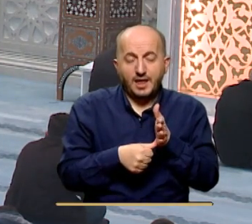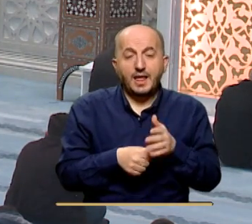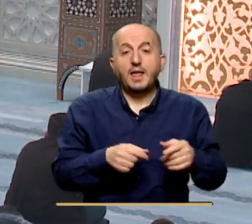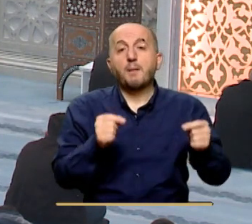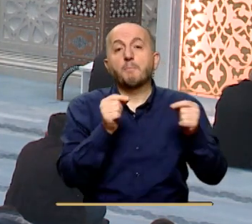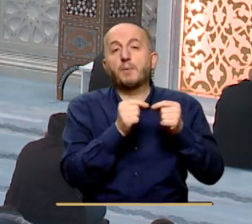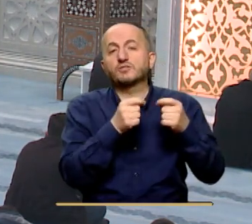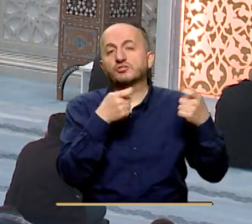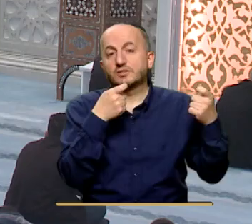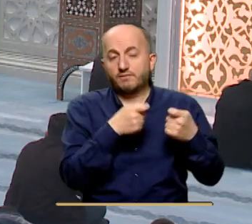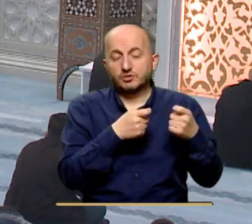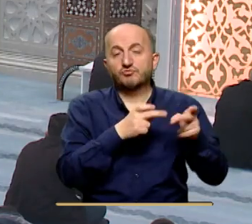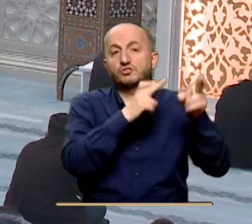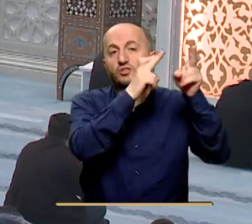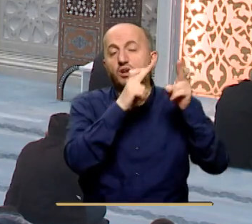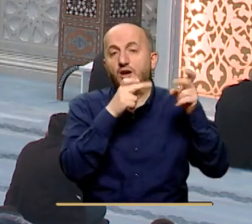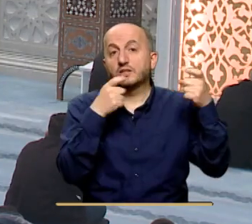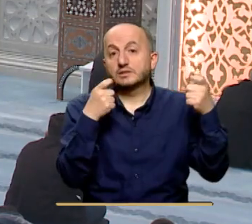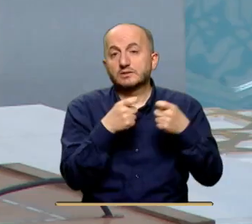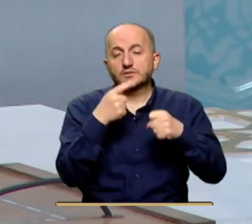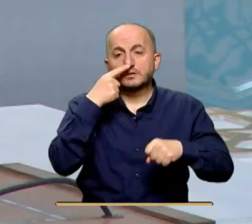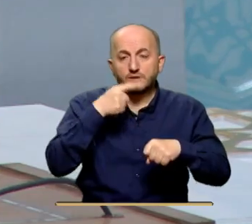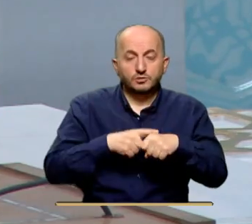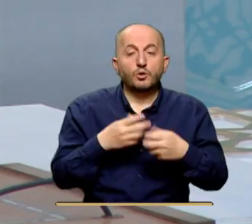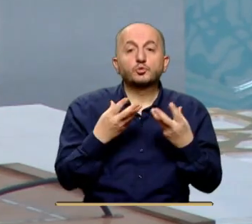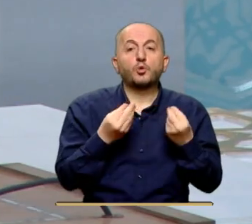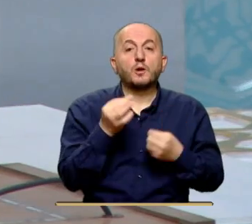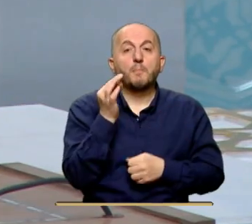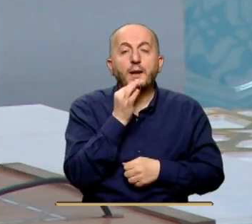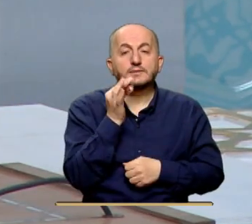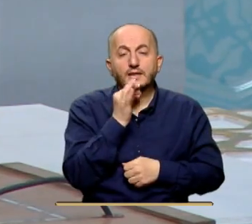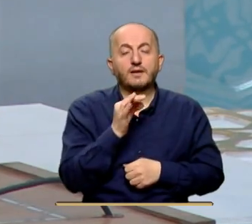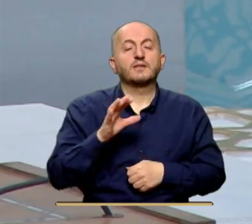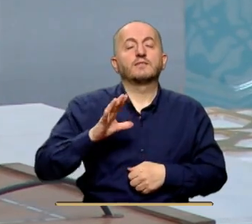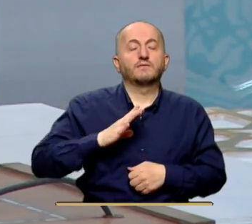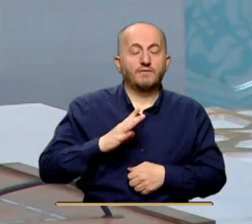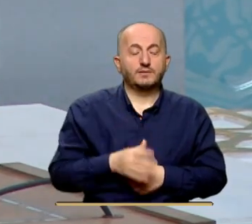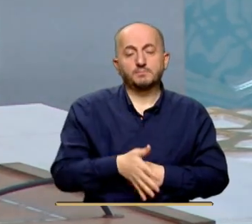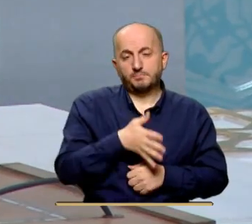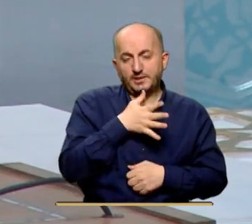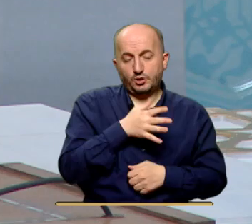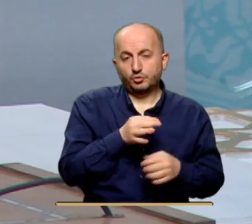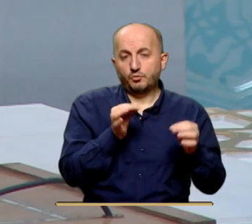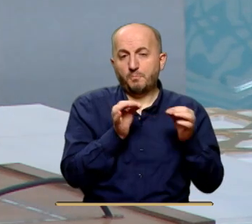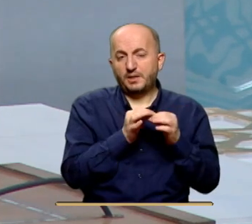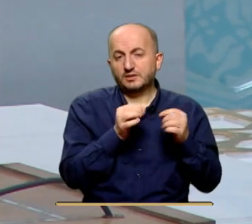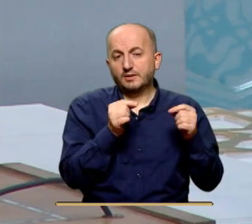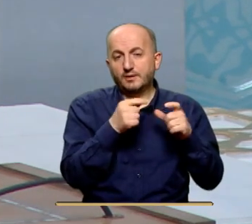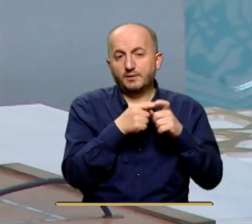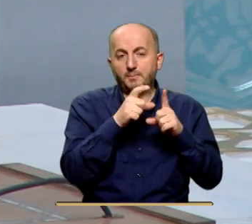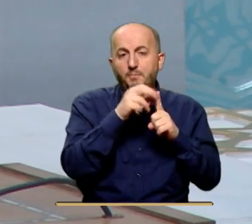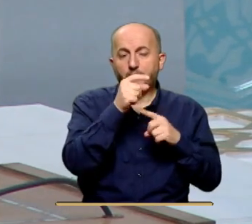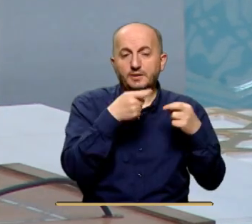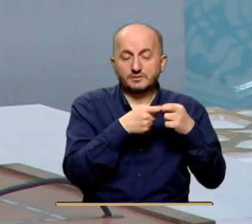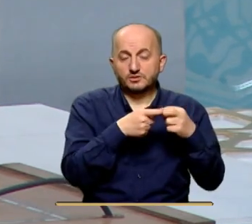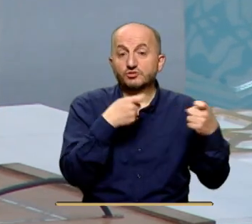Bedir'in ve Çanakkale'nin inanın çok benzerliği vardır. Biliyorsunuz Bedir Harbi varlık